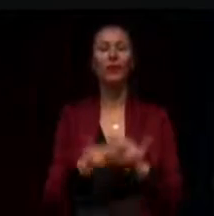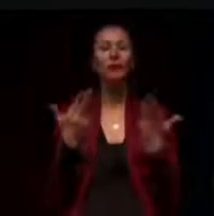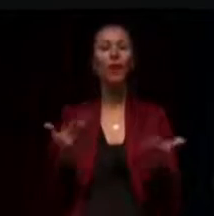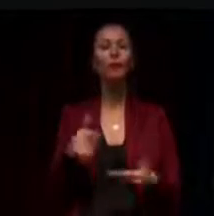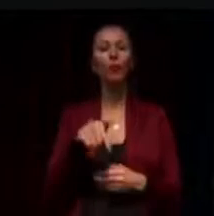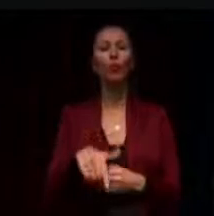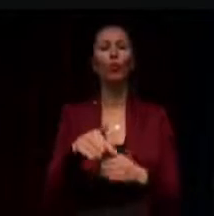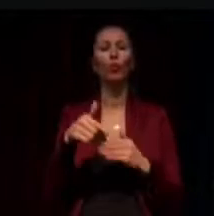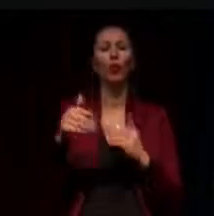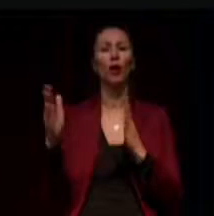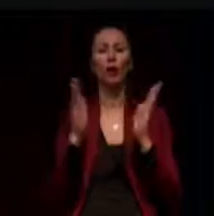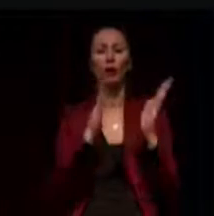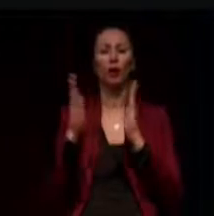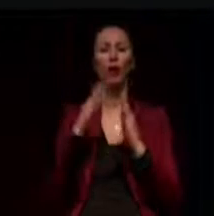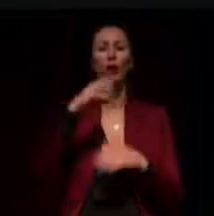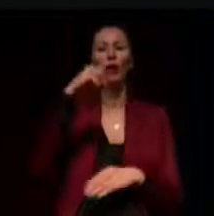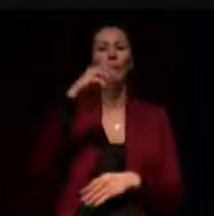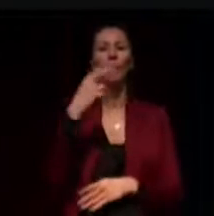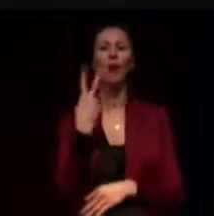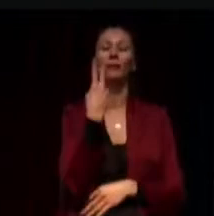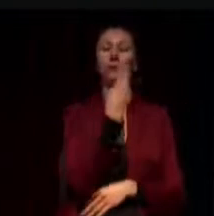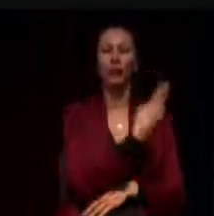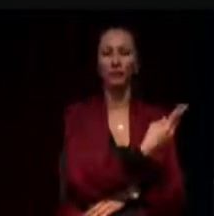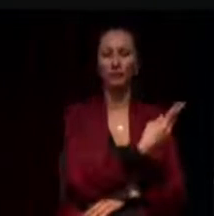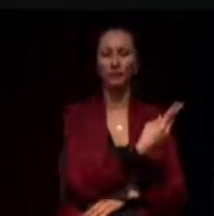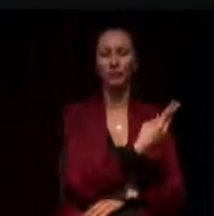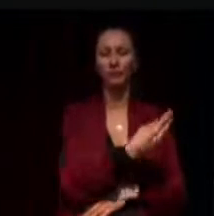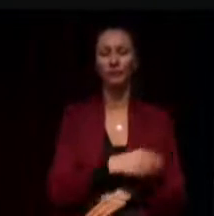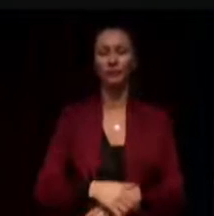Tabii bu arada AK Parti'den